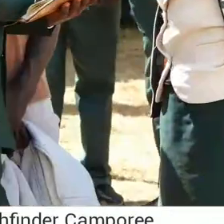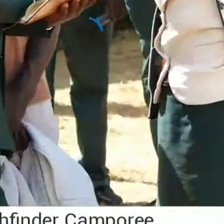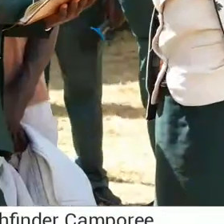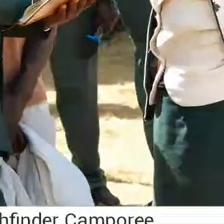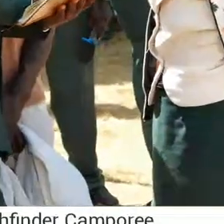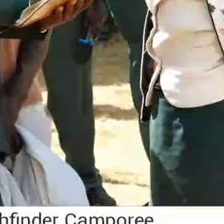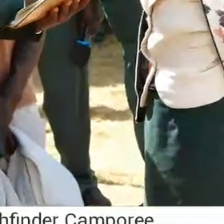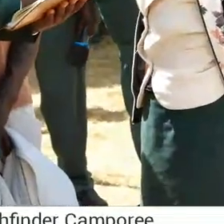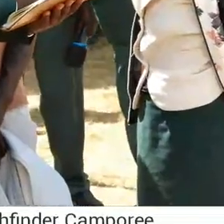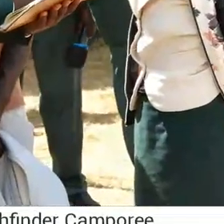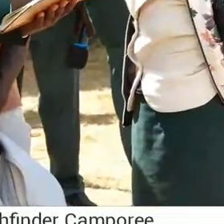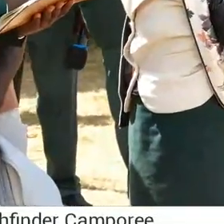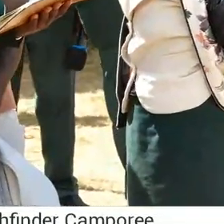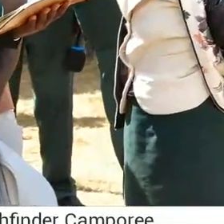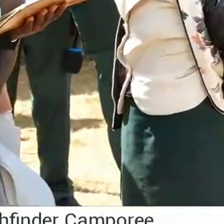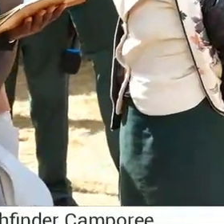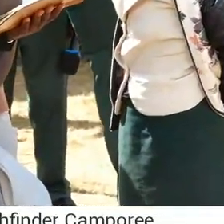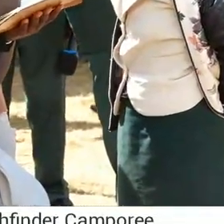mchana.